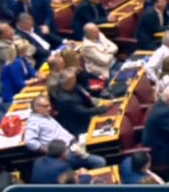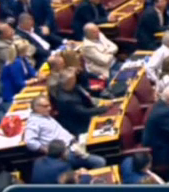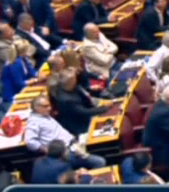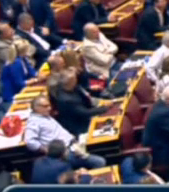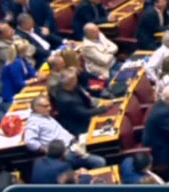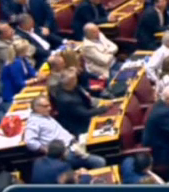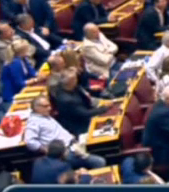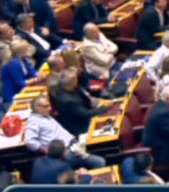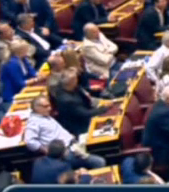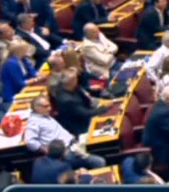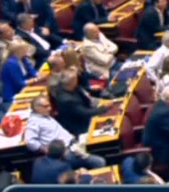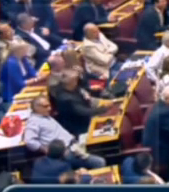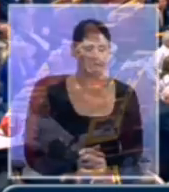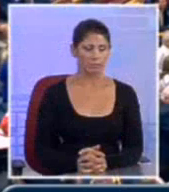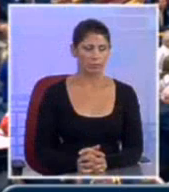Δεν θα απαντήσω. Μάλιστα, παρακαλώ.